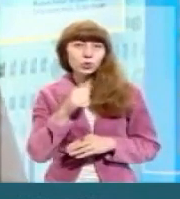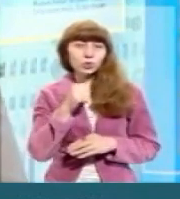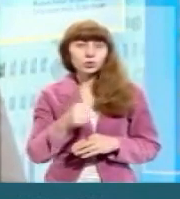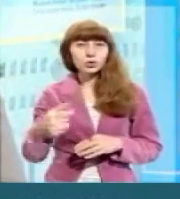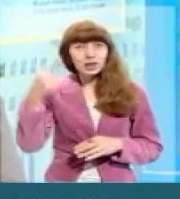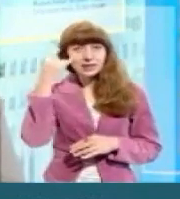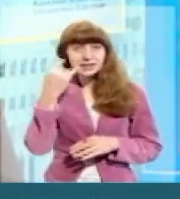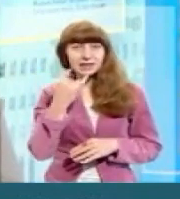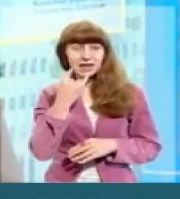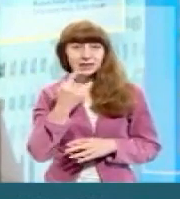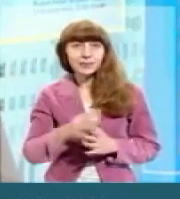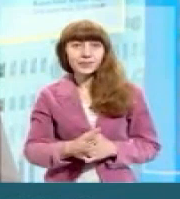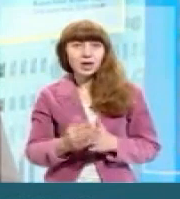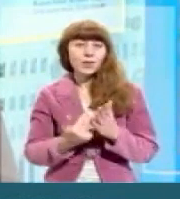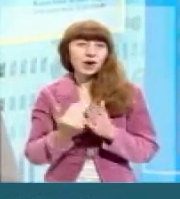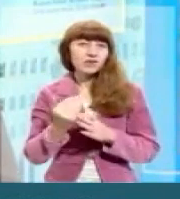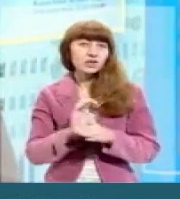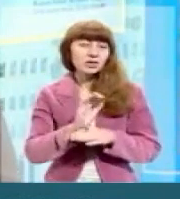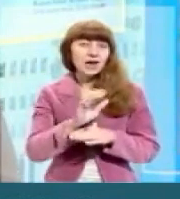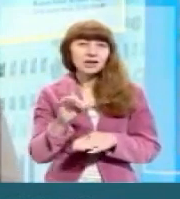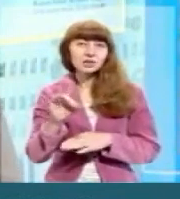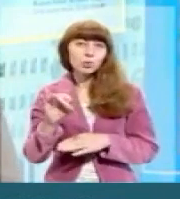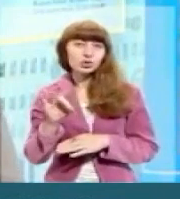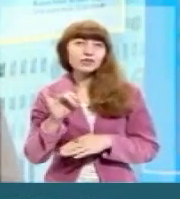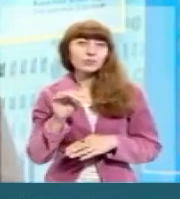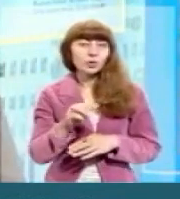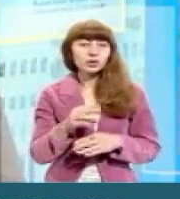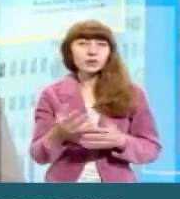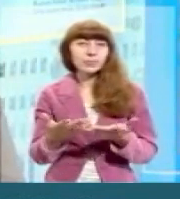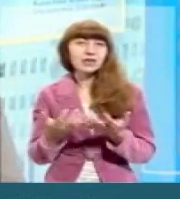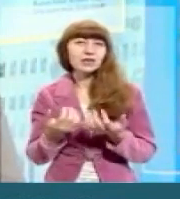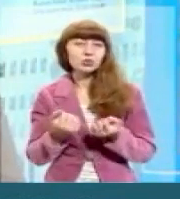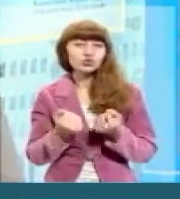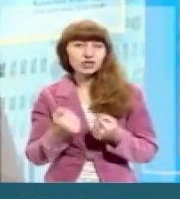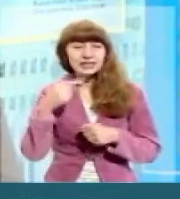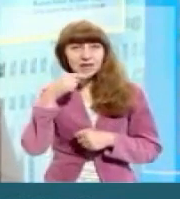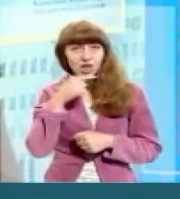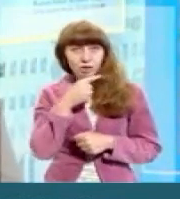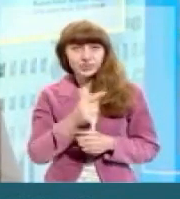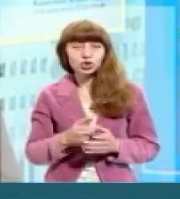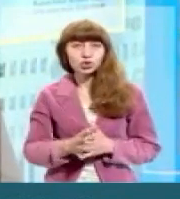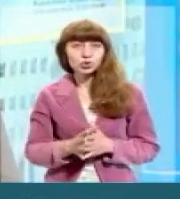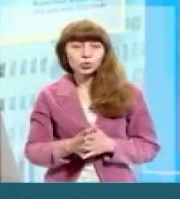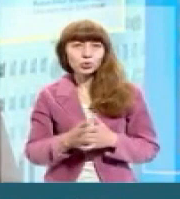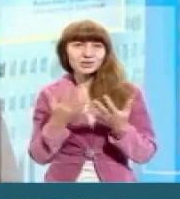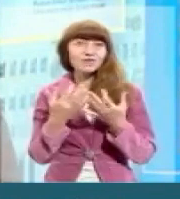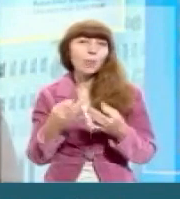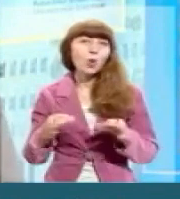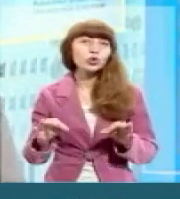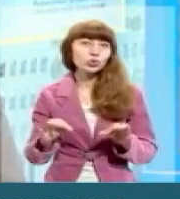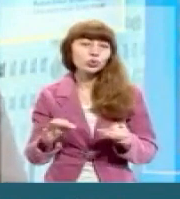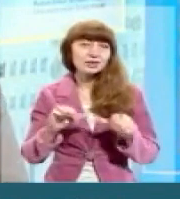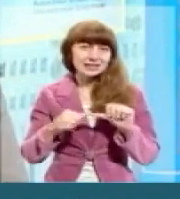нашей республики, повысить экспорт и импорт, и, конечно же, предоставить экономическую свободу и